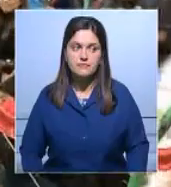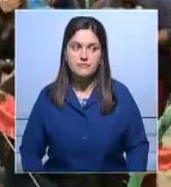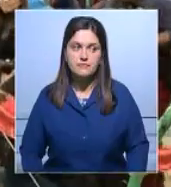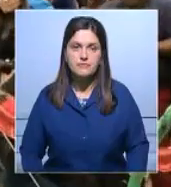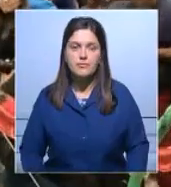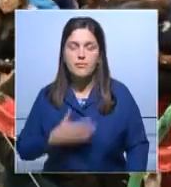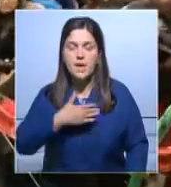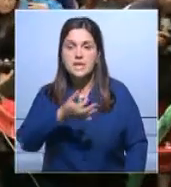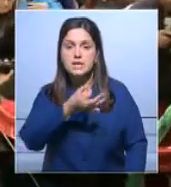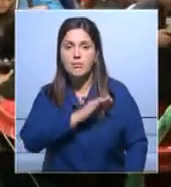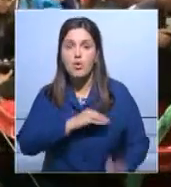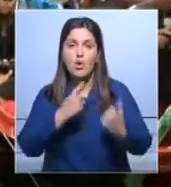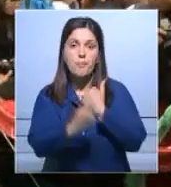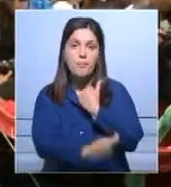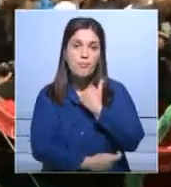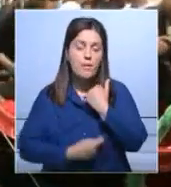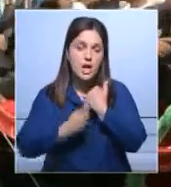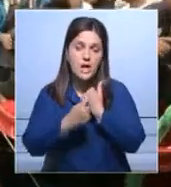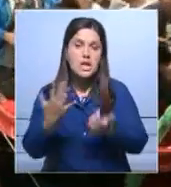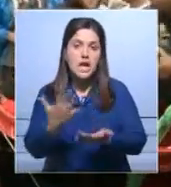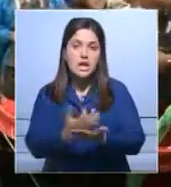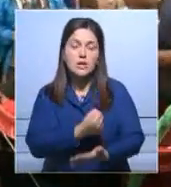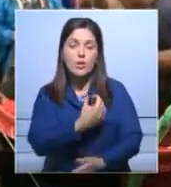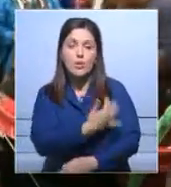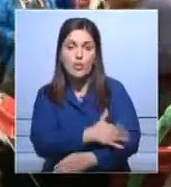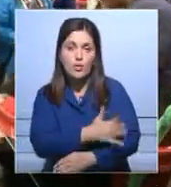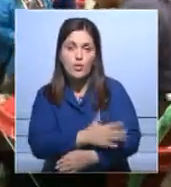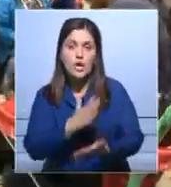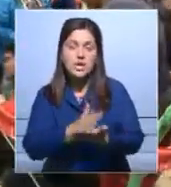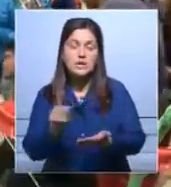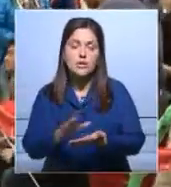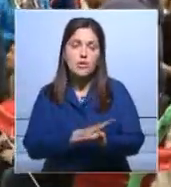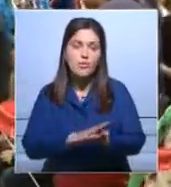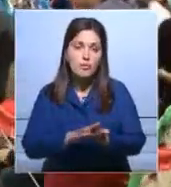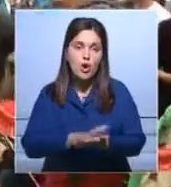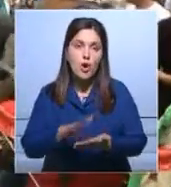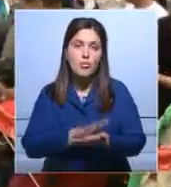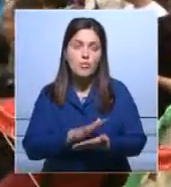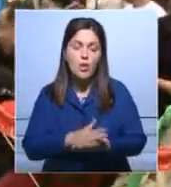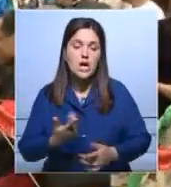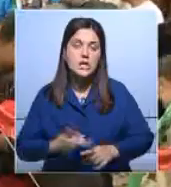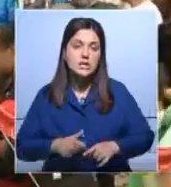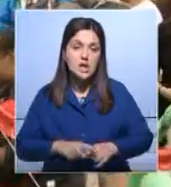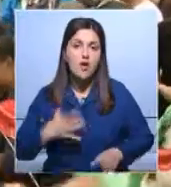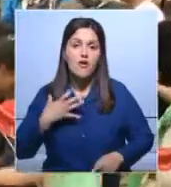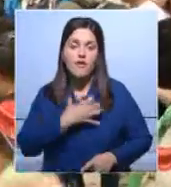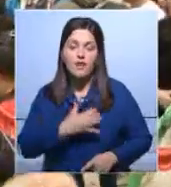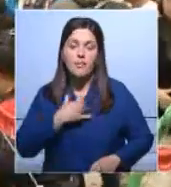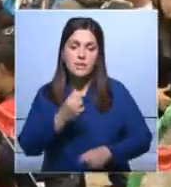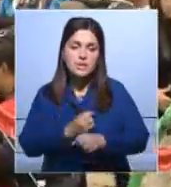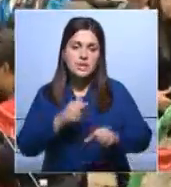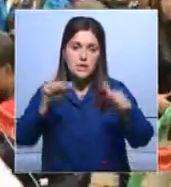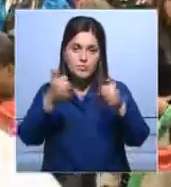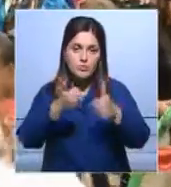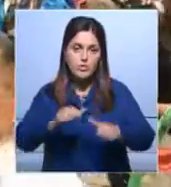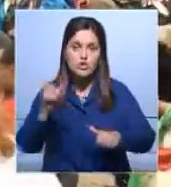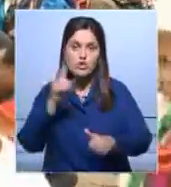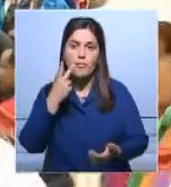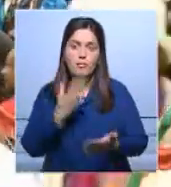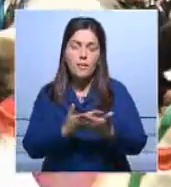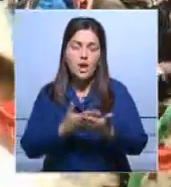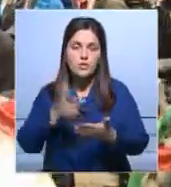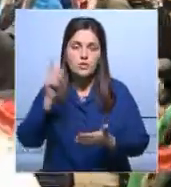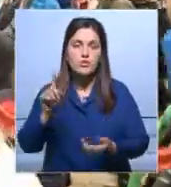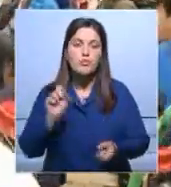Мы использовали материал, который находили на улицах. Утилизация мусора очень важна. Мы сделали эту скульптуру, чтобы показать людям, во